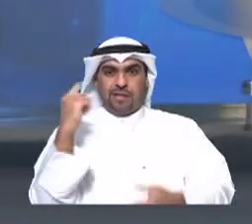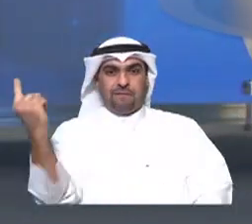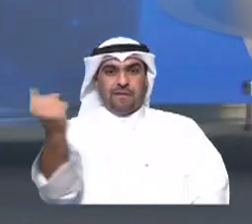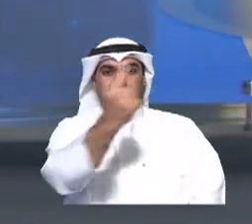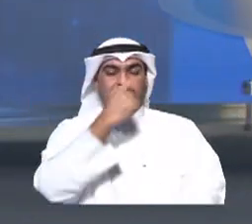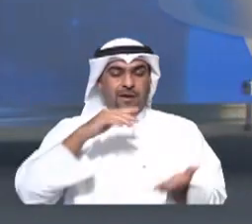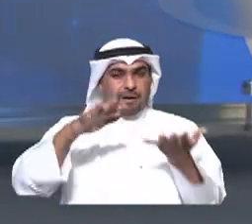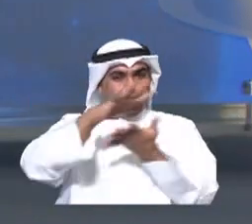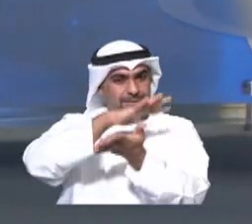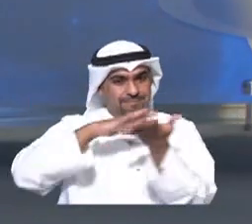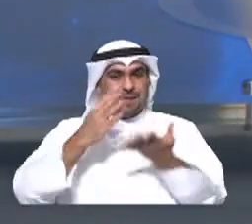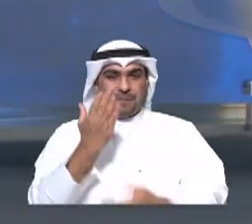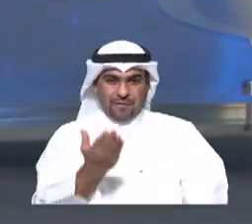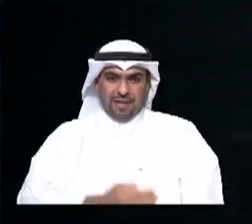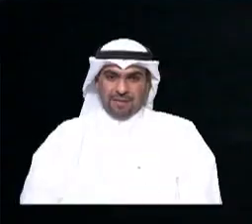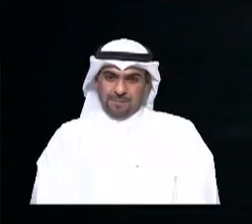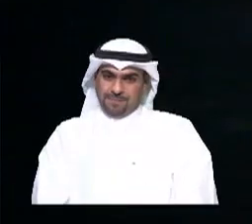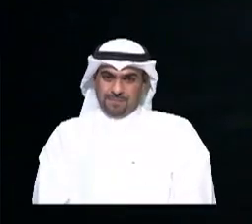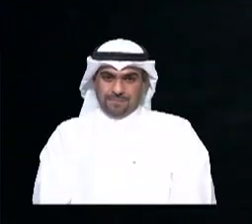أنحاء العالم.